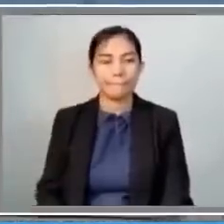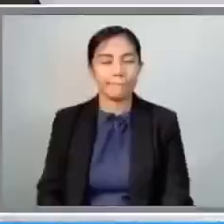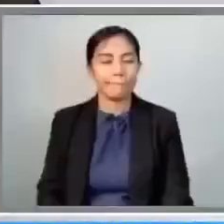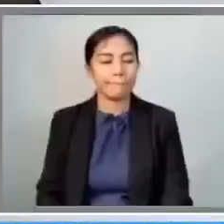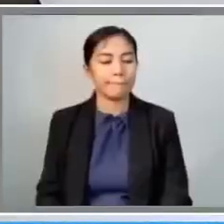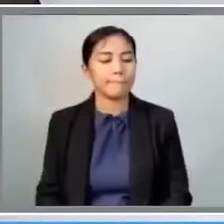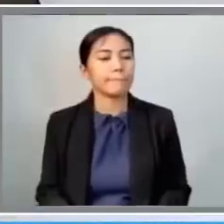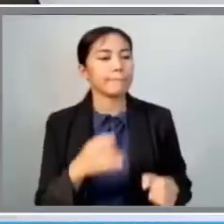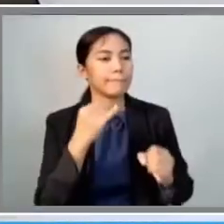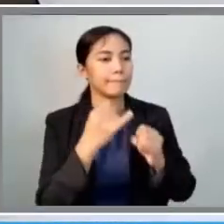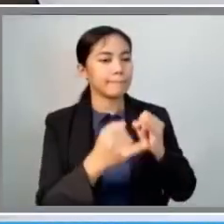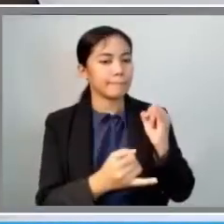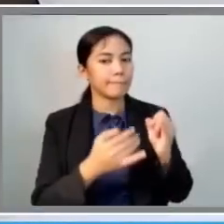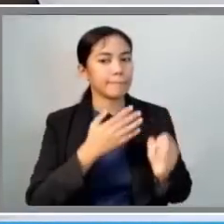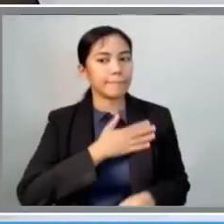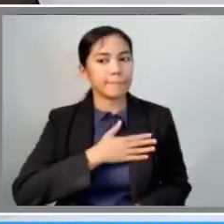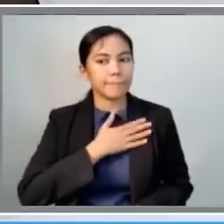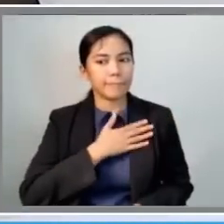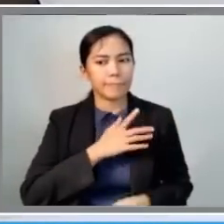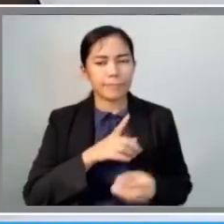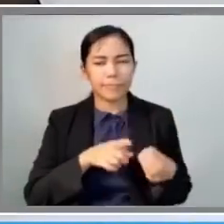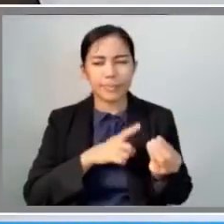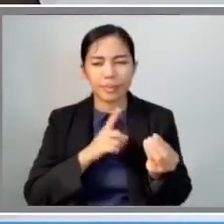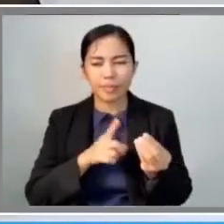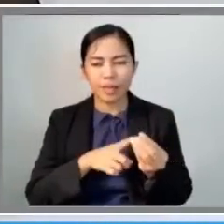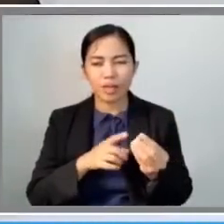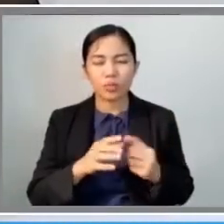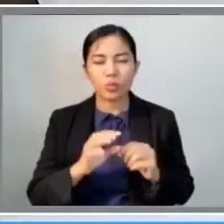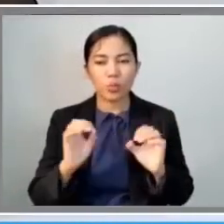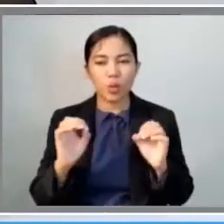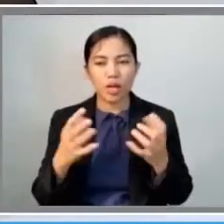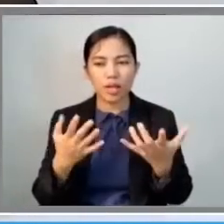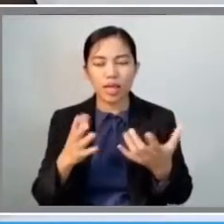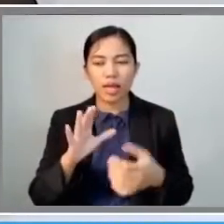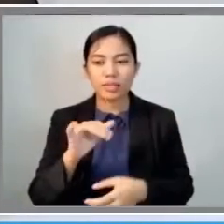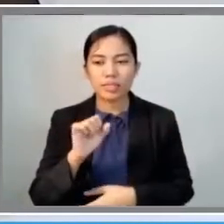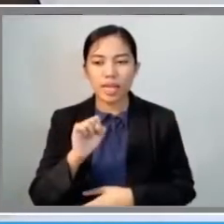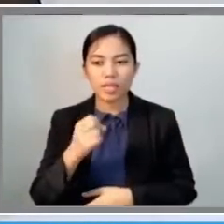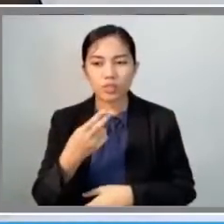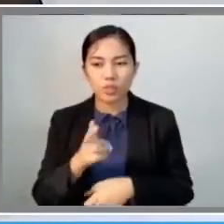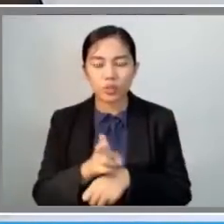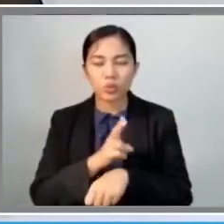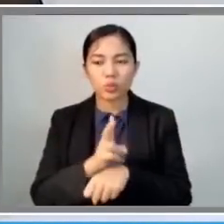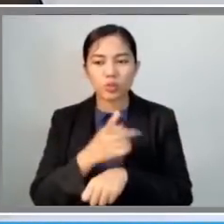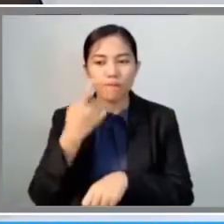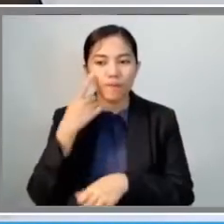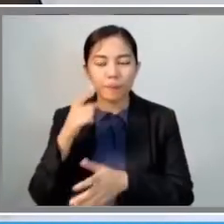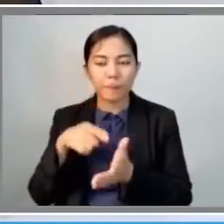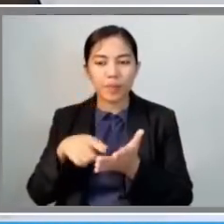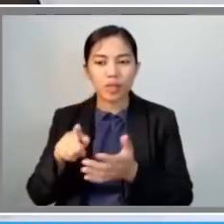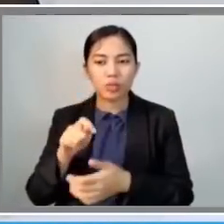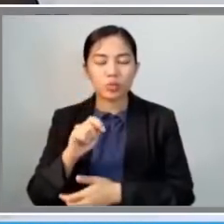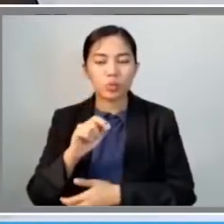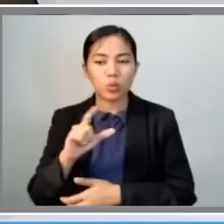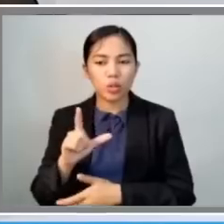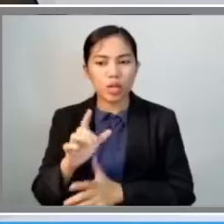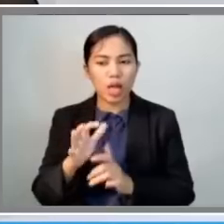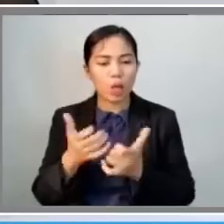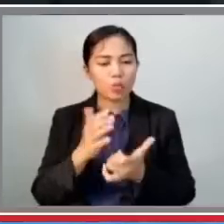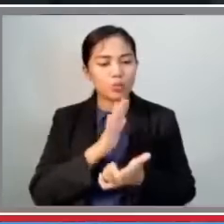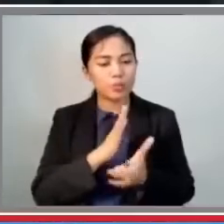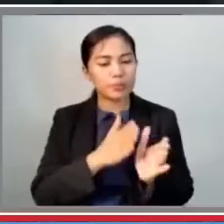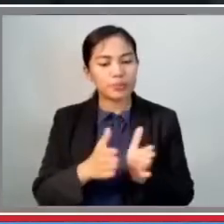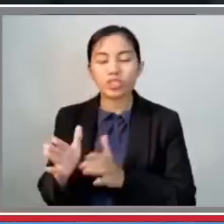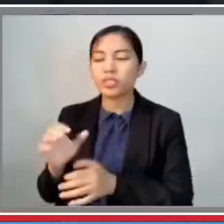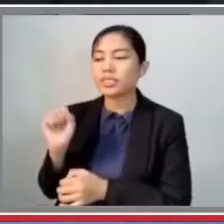dry run ng cashless tollway simula sa September Kumusta po yung paghahanda niyo rito Opo naka nakapaghahanda na rin kami